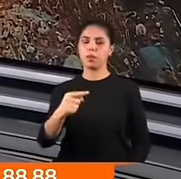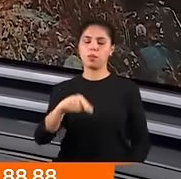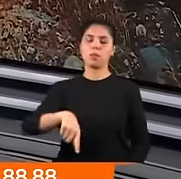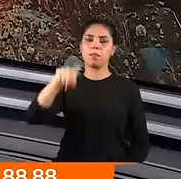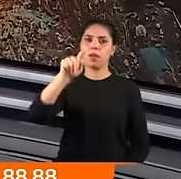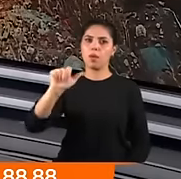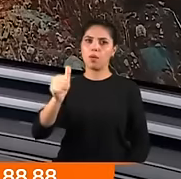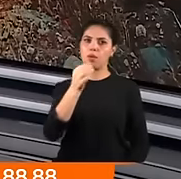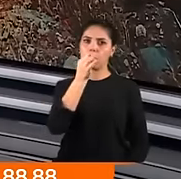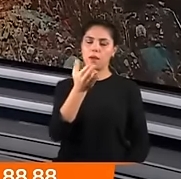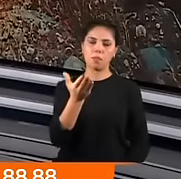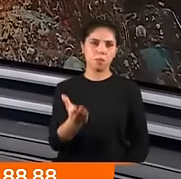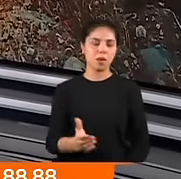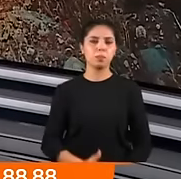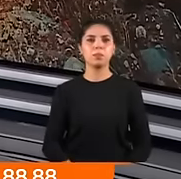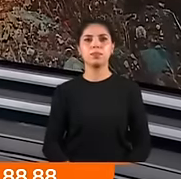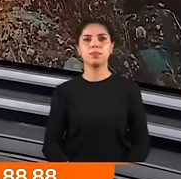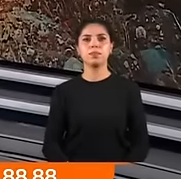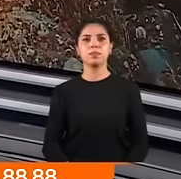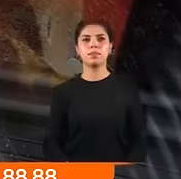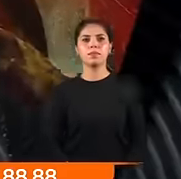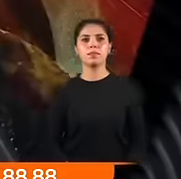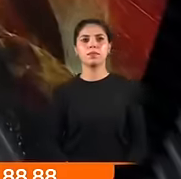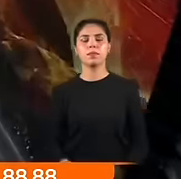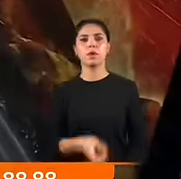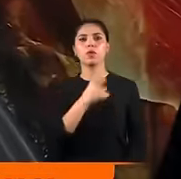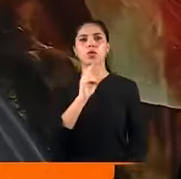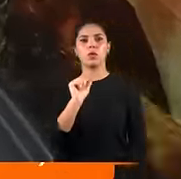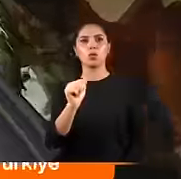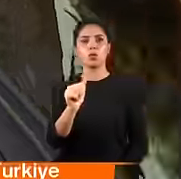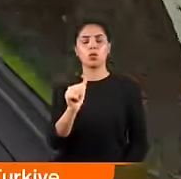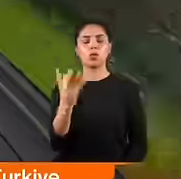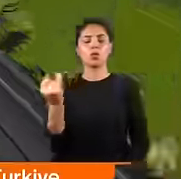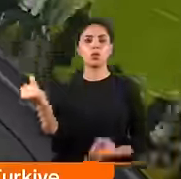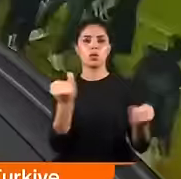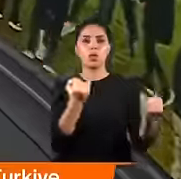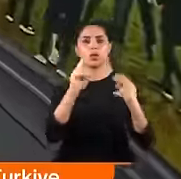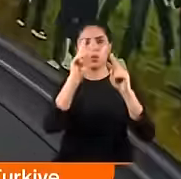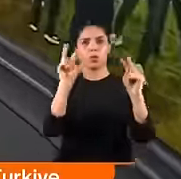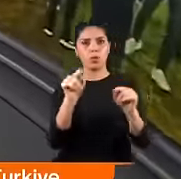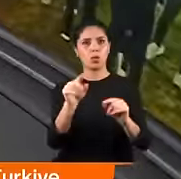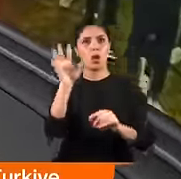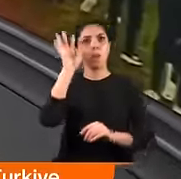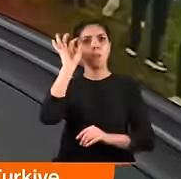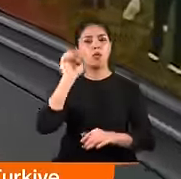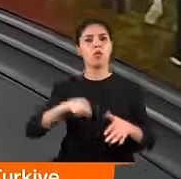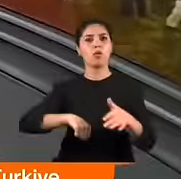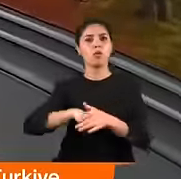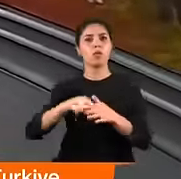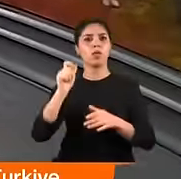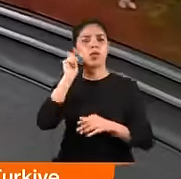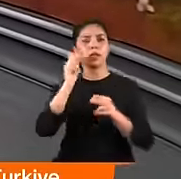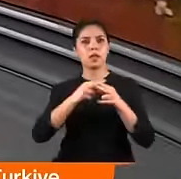Bugünün önemli maddelerinden biriydi. Ve son günlerde en çok tartıştığımız meselelerden biri. Profesyonel Futbol Disiplin